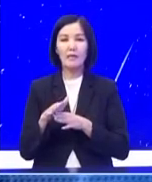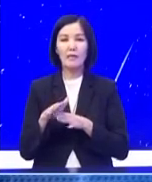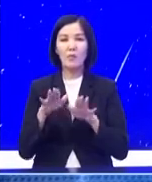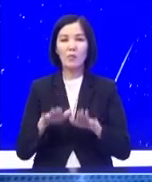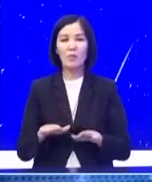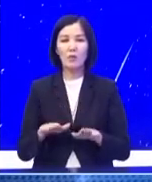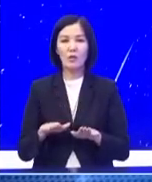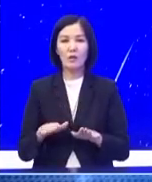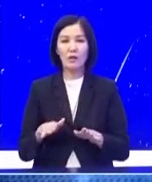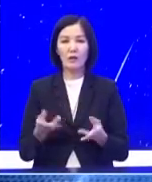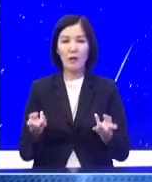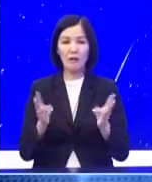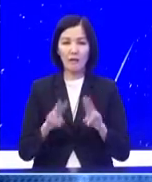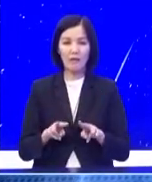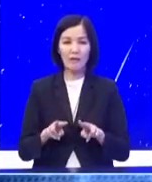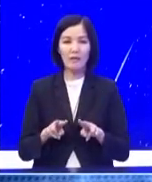қалды. Бірақ дегенмен де бұл